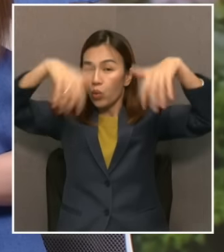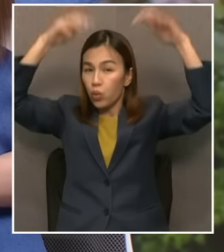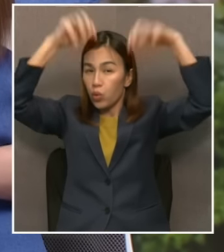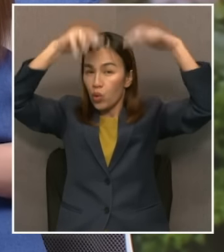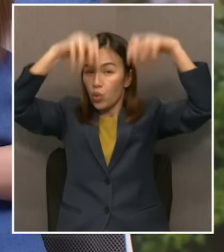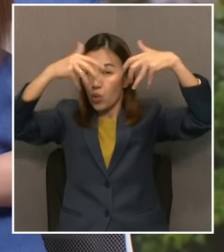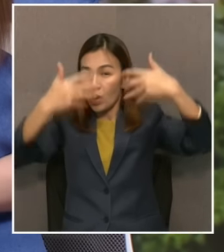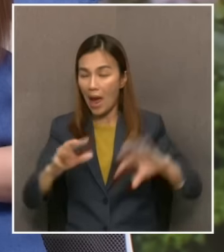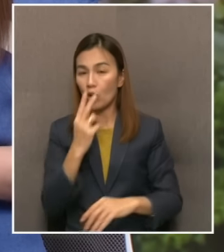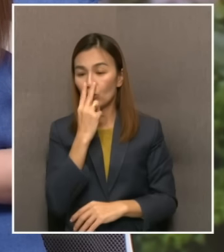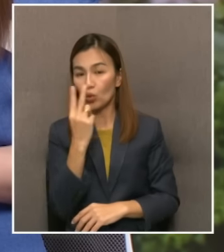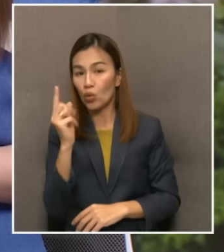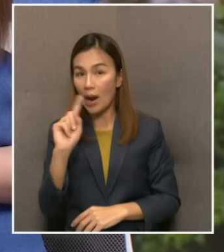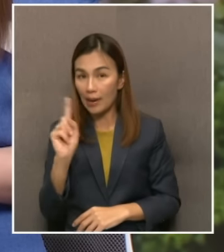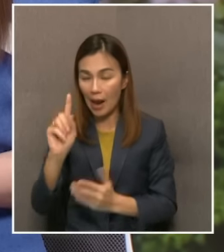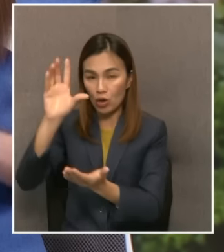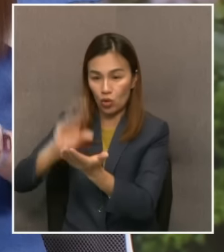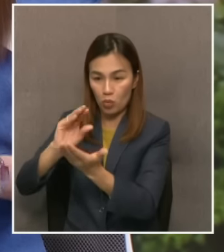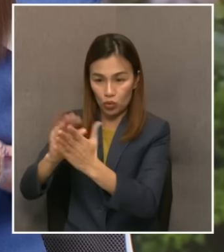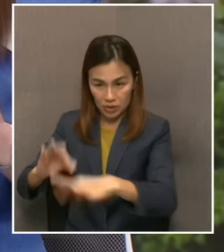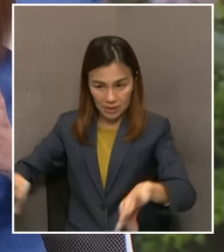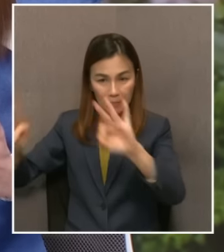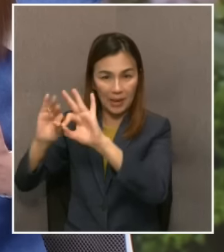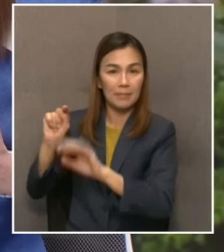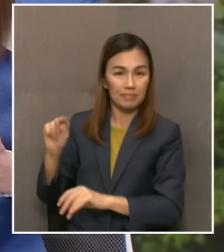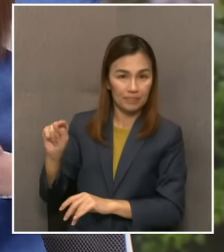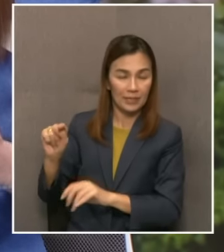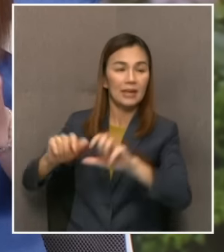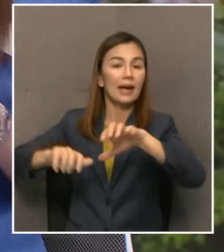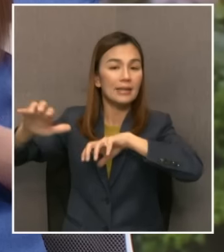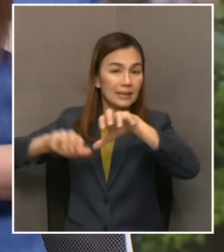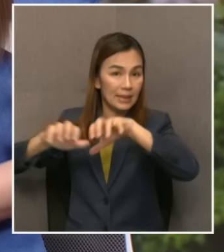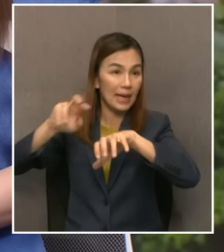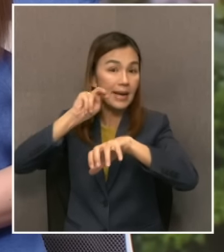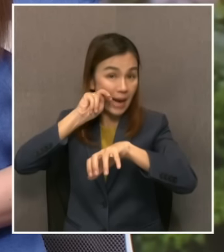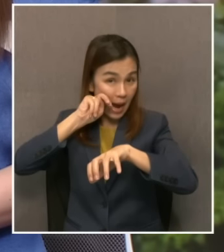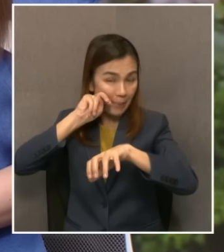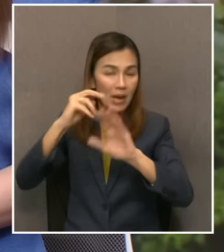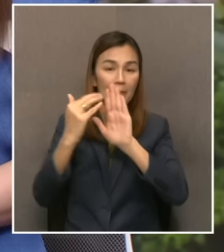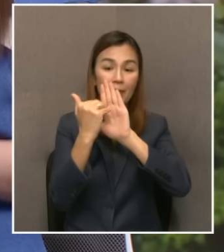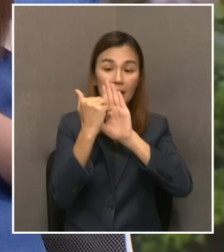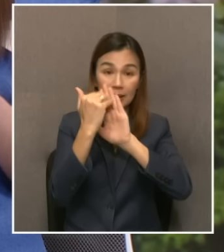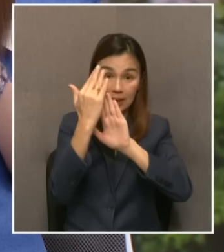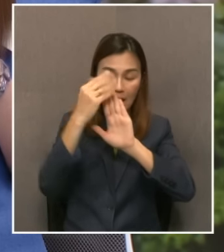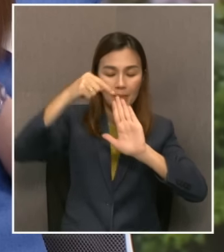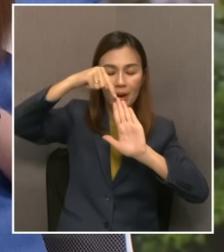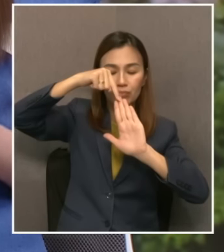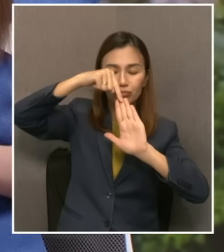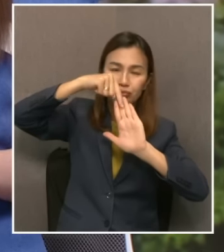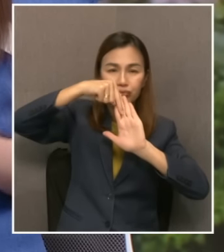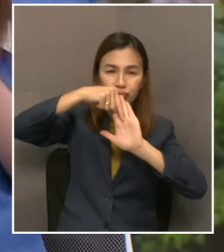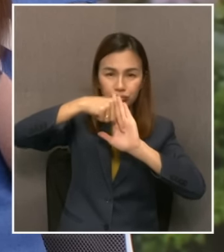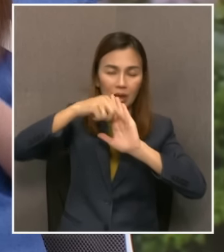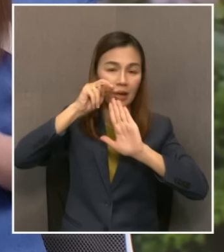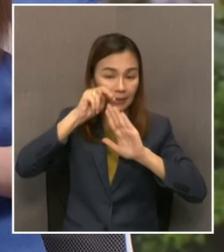พาคุณผู้ชมไปติดตามอีกหนึ่งข้อมูลสำคัญค่ะเรื่องของการบริหารจัดการน้ำตั้งแต่พื้นที่ภาคเหนือลงมานะคะไม่ว่าจะเป็นเหตุการณ์น้ำ